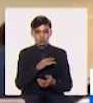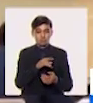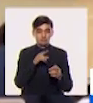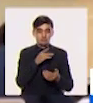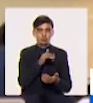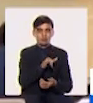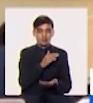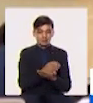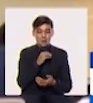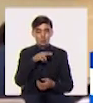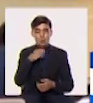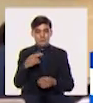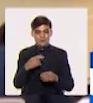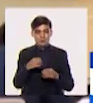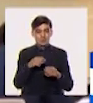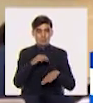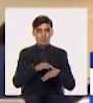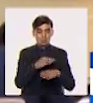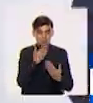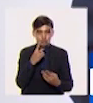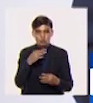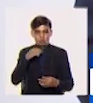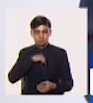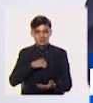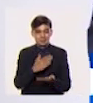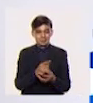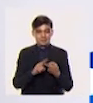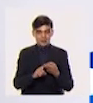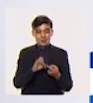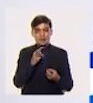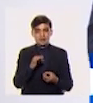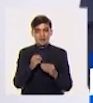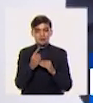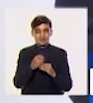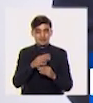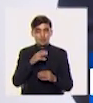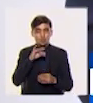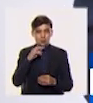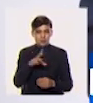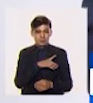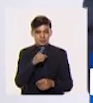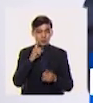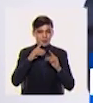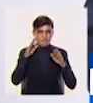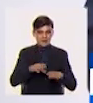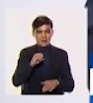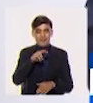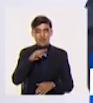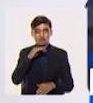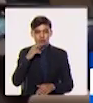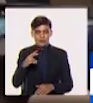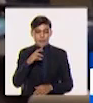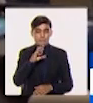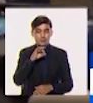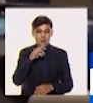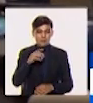көрсетіпті. Сырқаты ковидтің симптомсыз түрі екен. Айта кетерлігі, 11 маусымдағы сенаттың жалпы отырысында Елжан Біртанов маскасыз